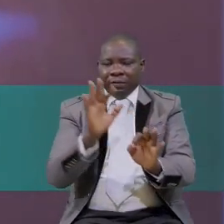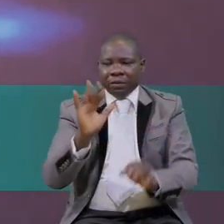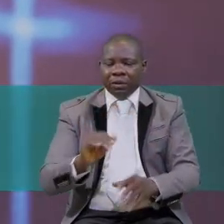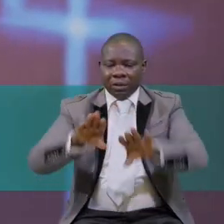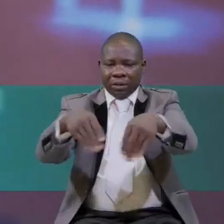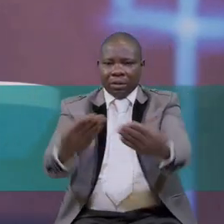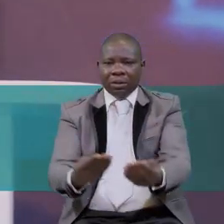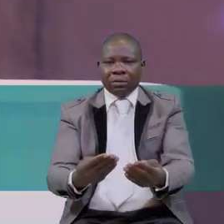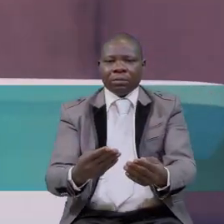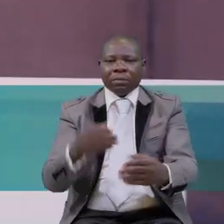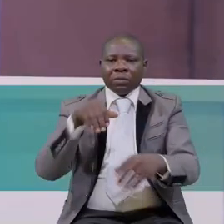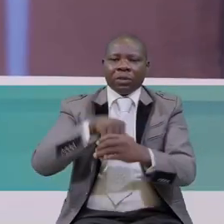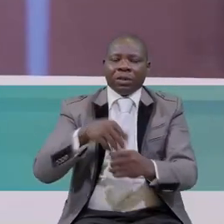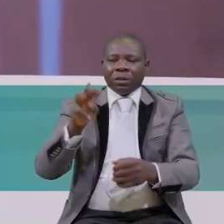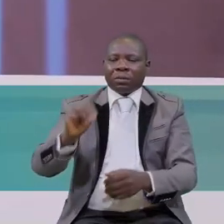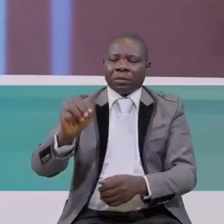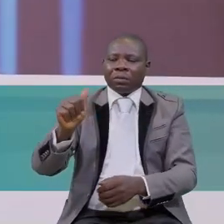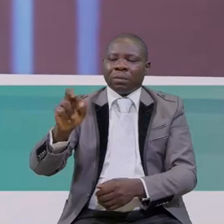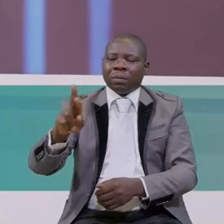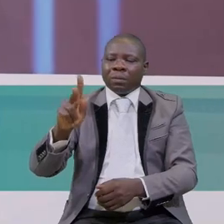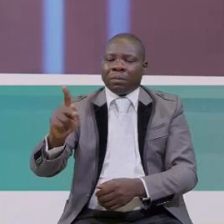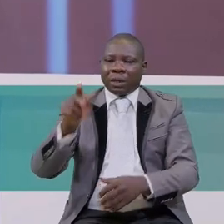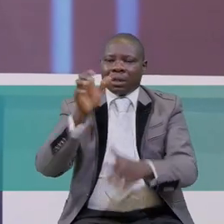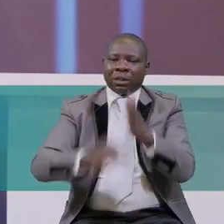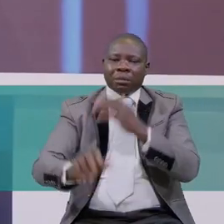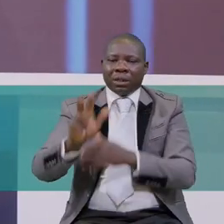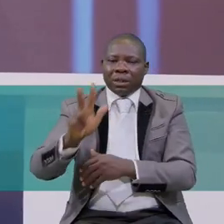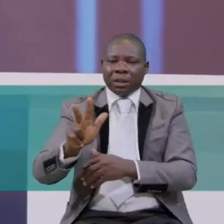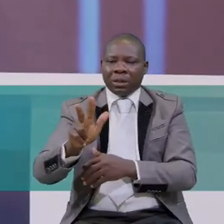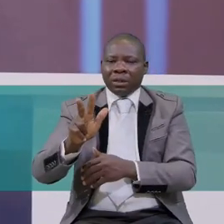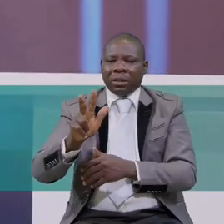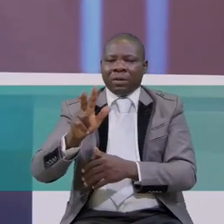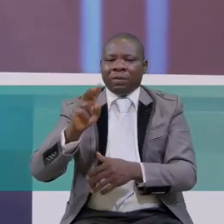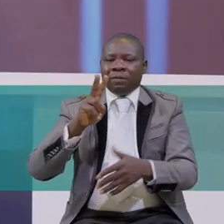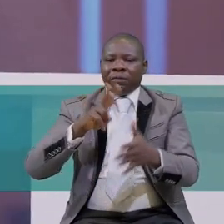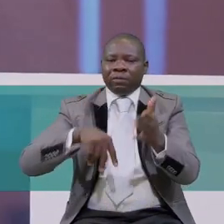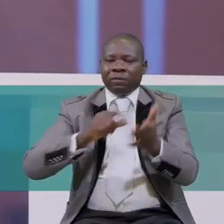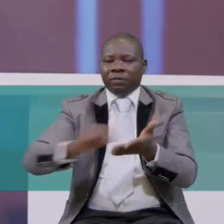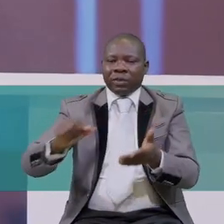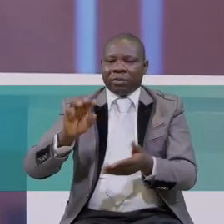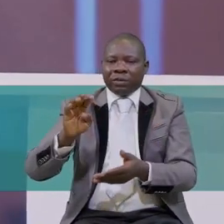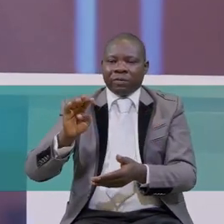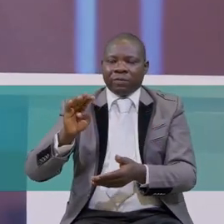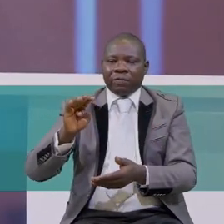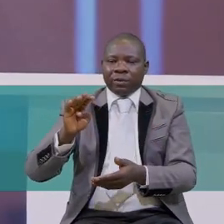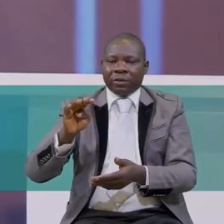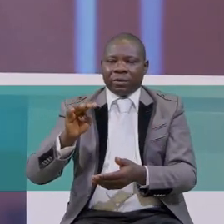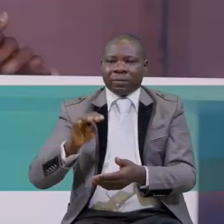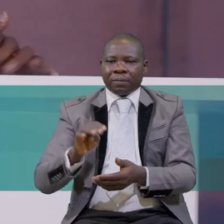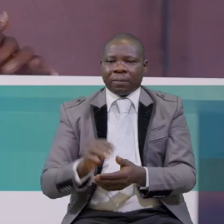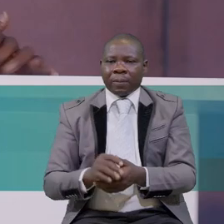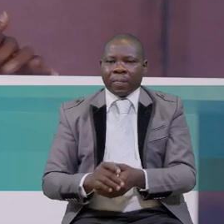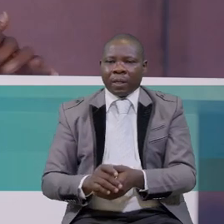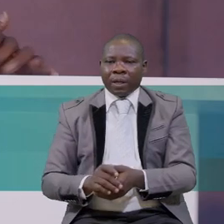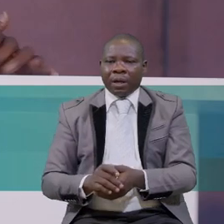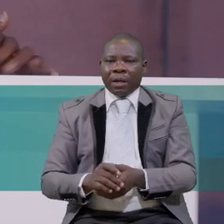Donnez gratuitement. Marc chapitre 3, en Marc 3. Verset 14, Marc 3,